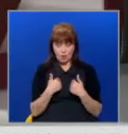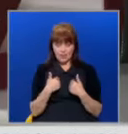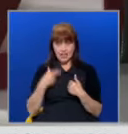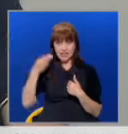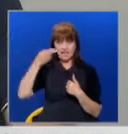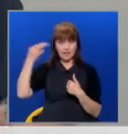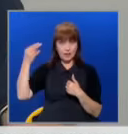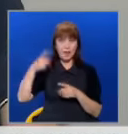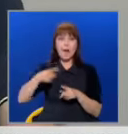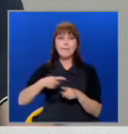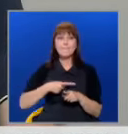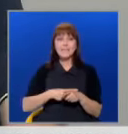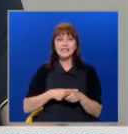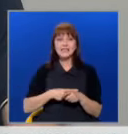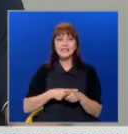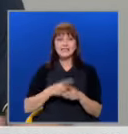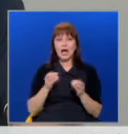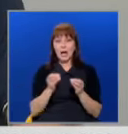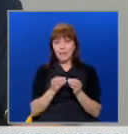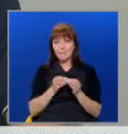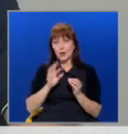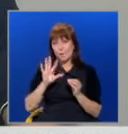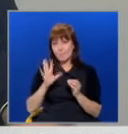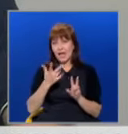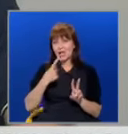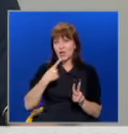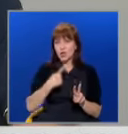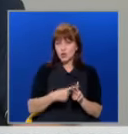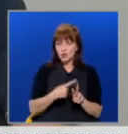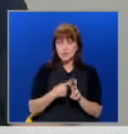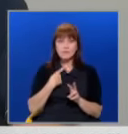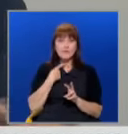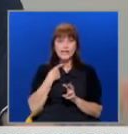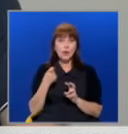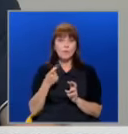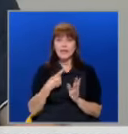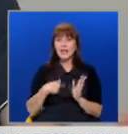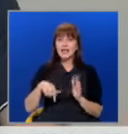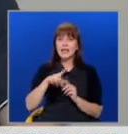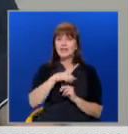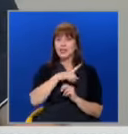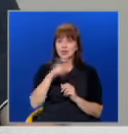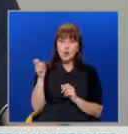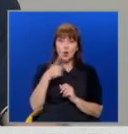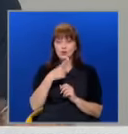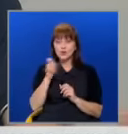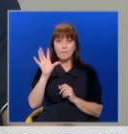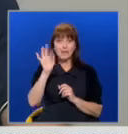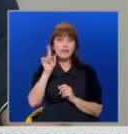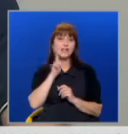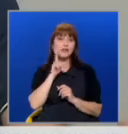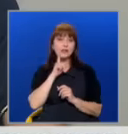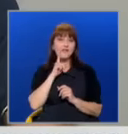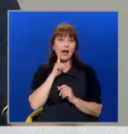обикновено в месеци април, май, юни, сме губили над 100-150 хора на